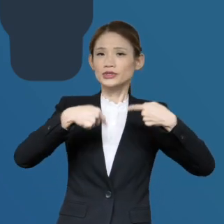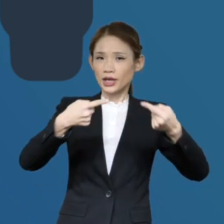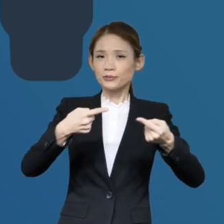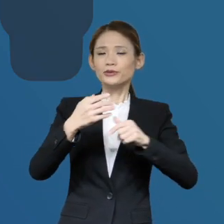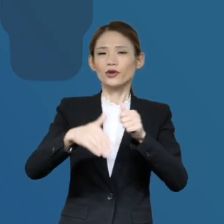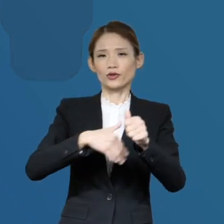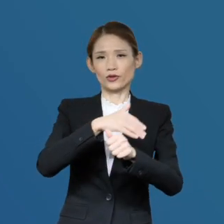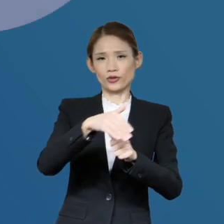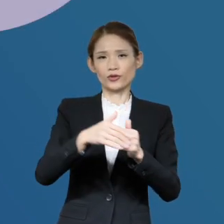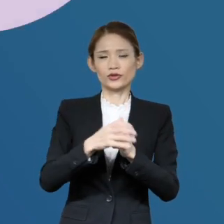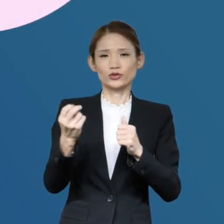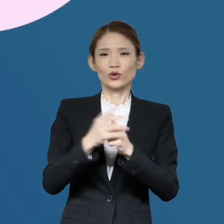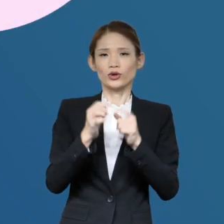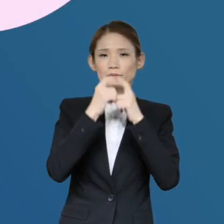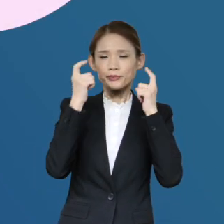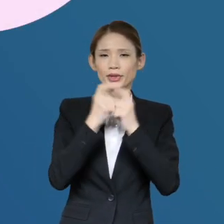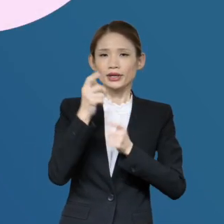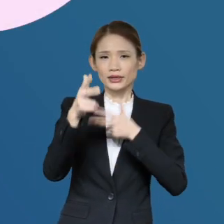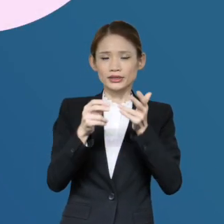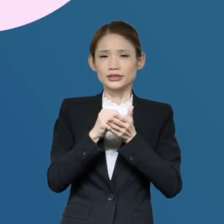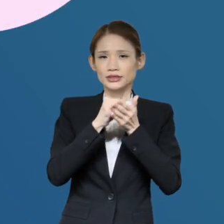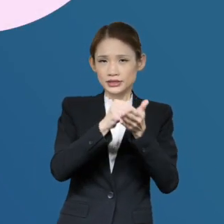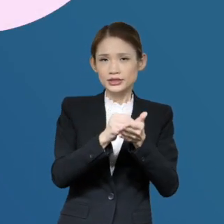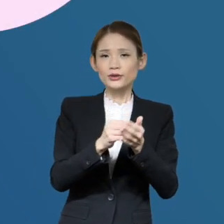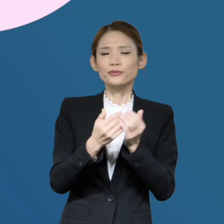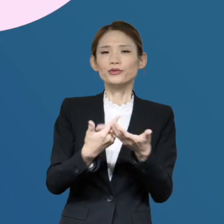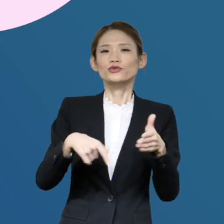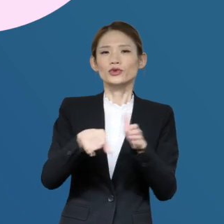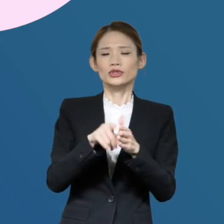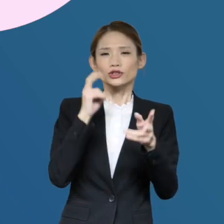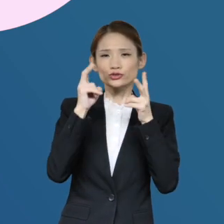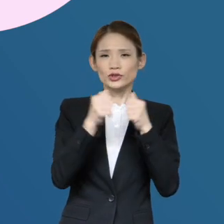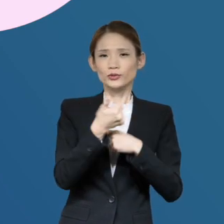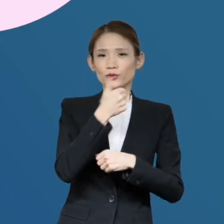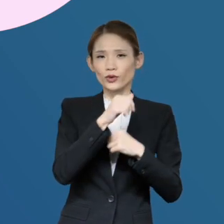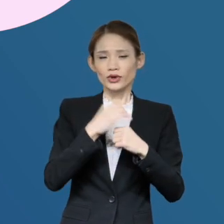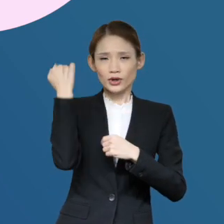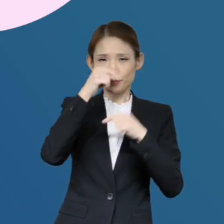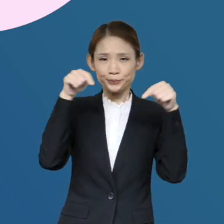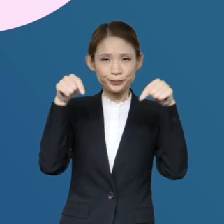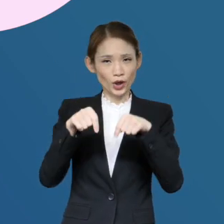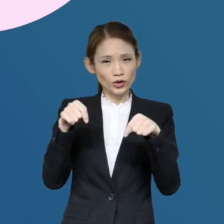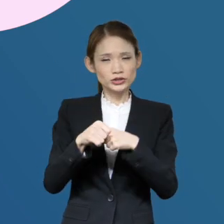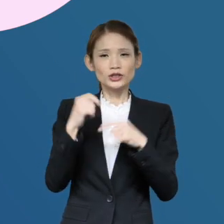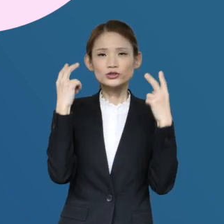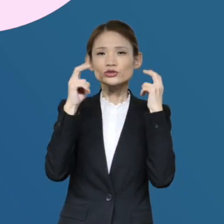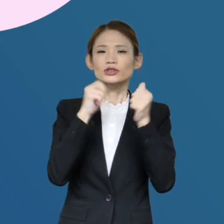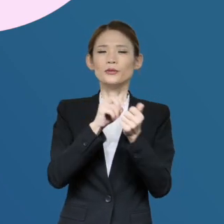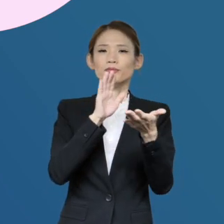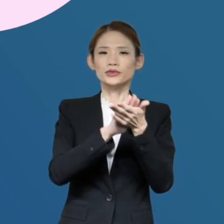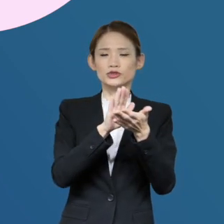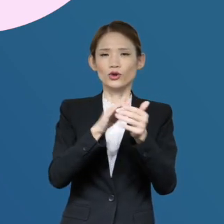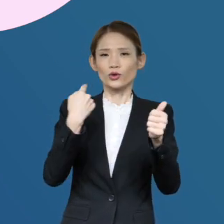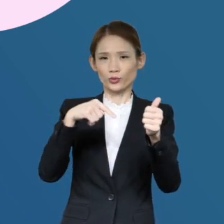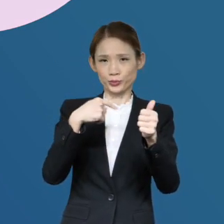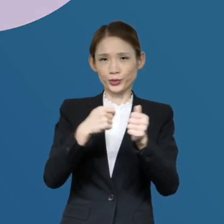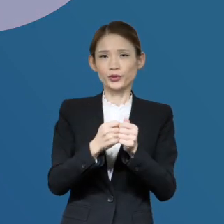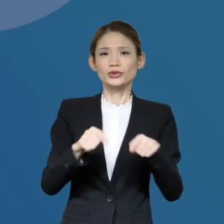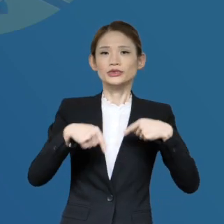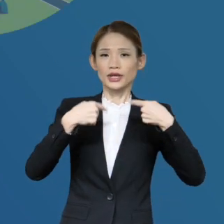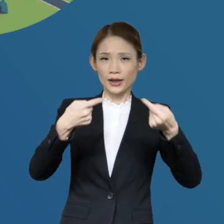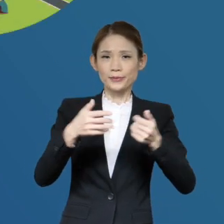참석하는 경우, 민간 일자리 취업을 위해 취업 알선, 면접 및 취업 지원 교육에 참가하는